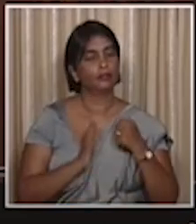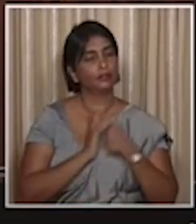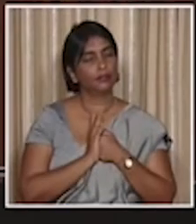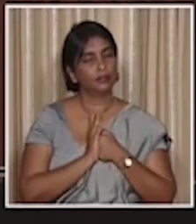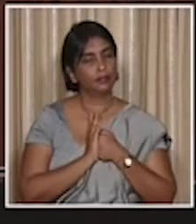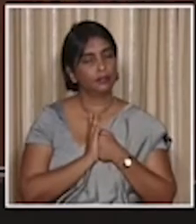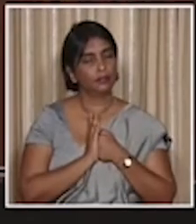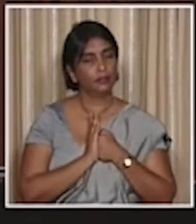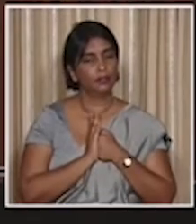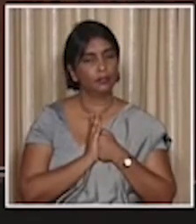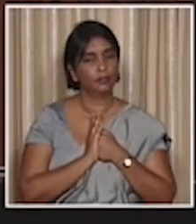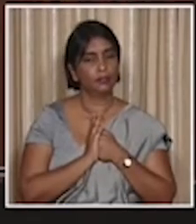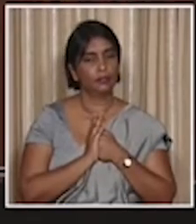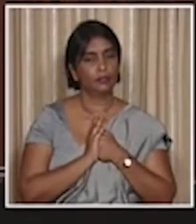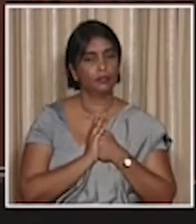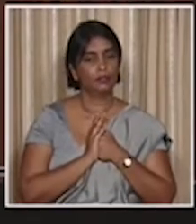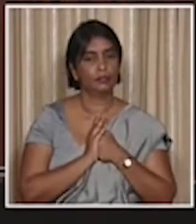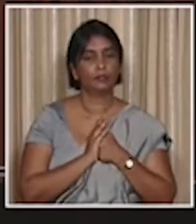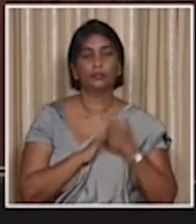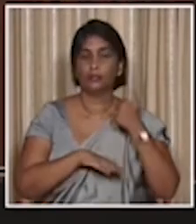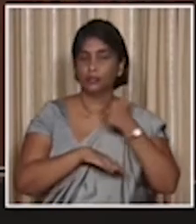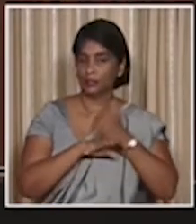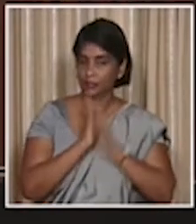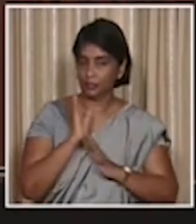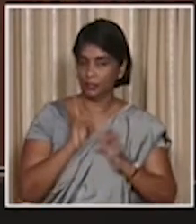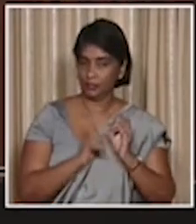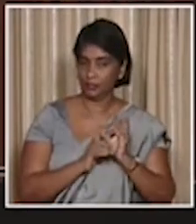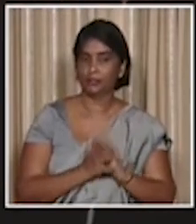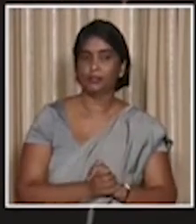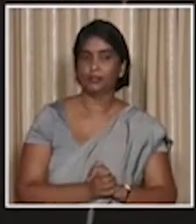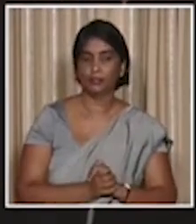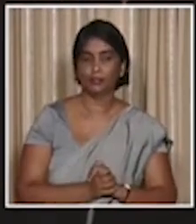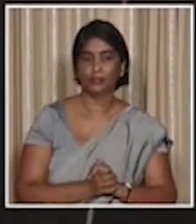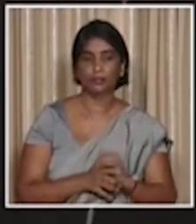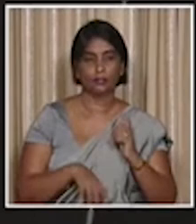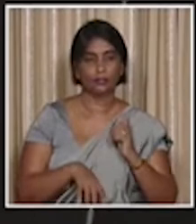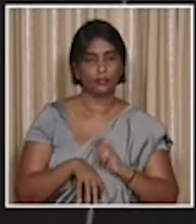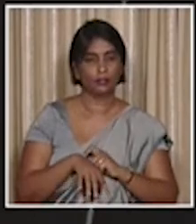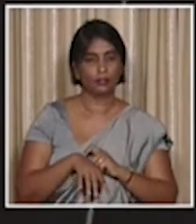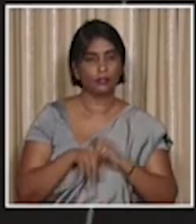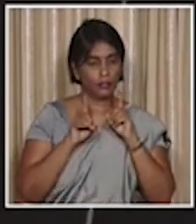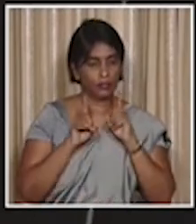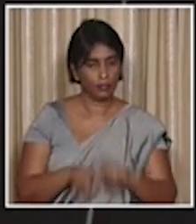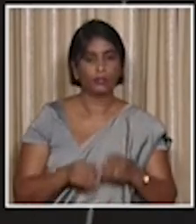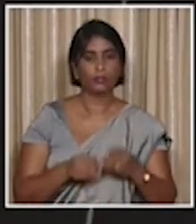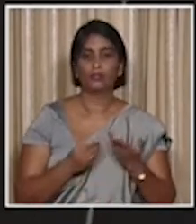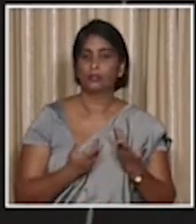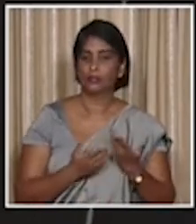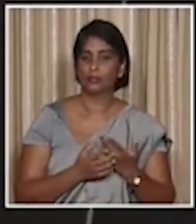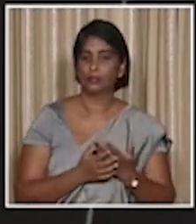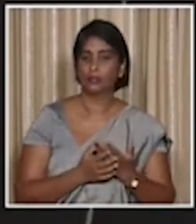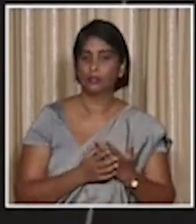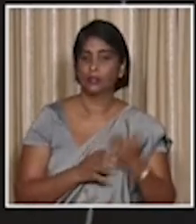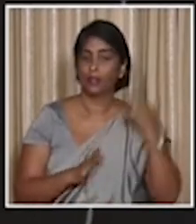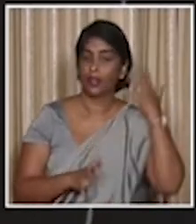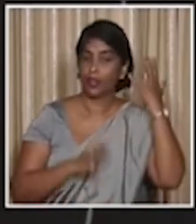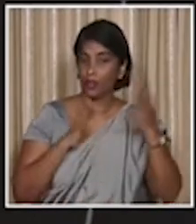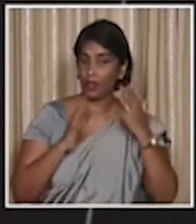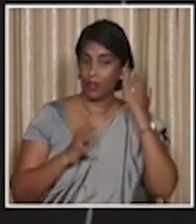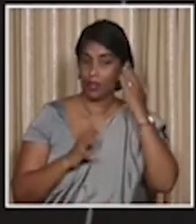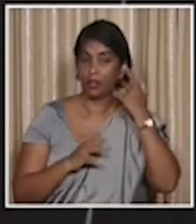Garu Sasnarud Mantri Tumani Matame Avastava Ada Vage Davasaka Ada